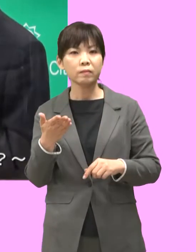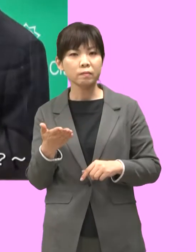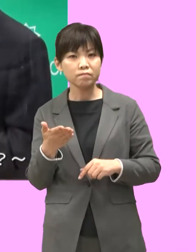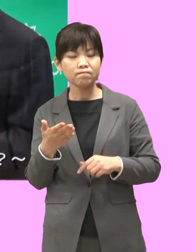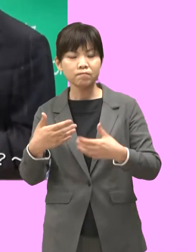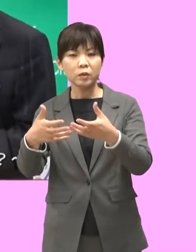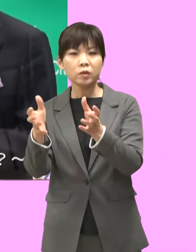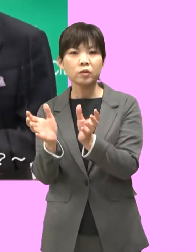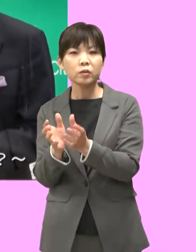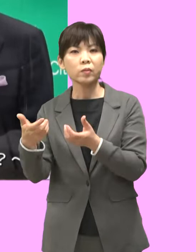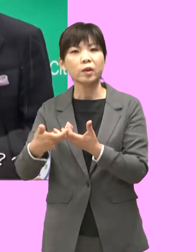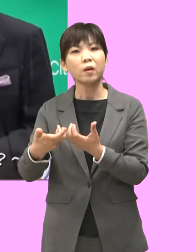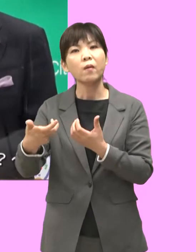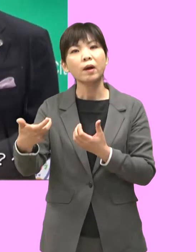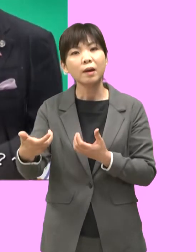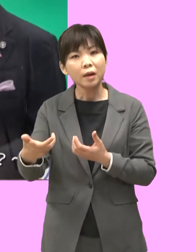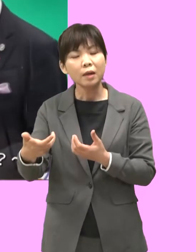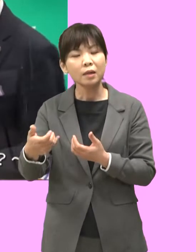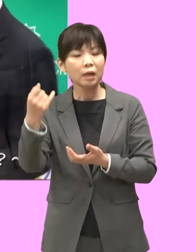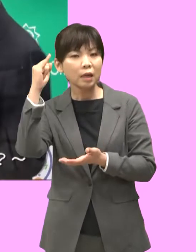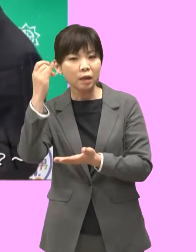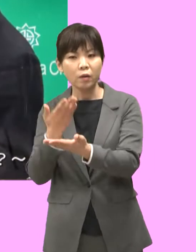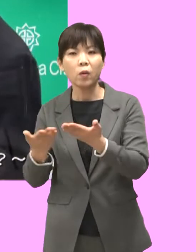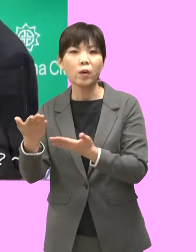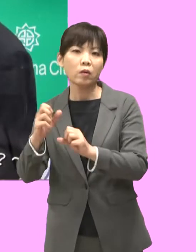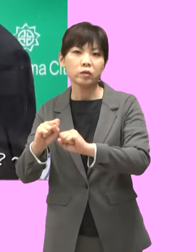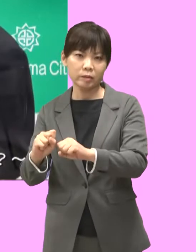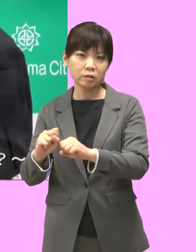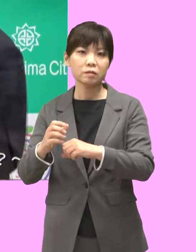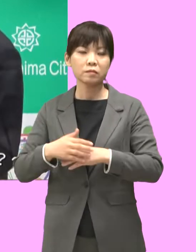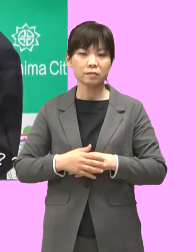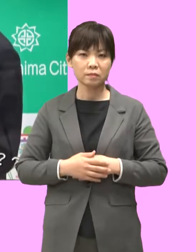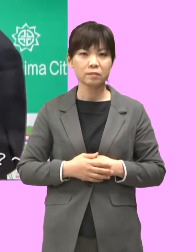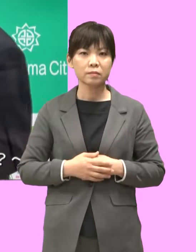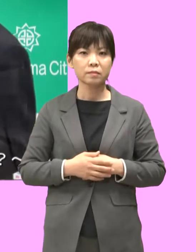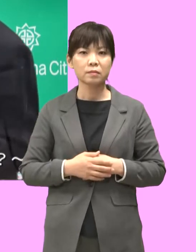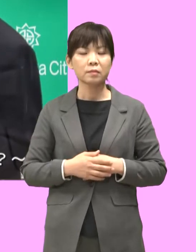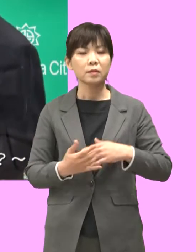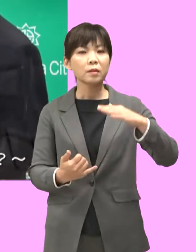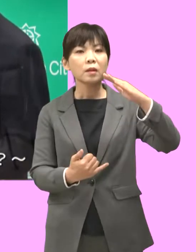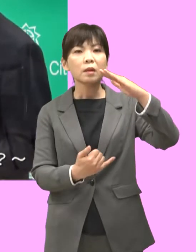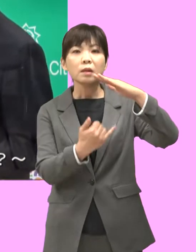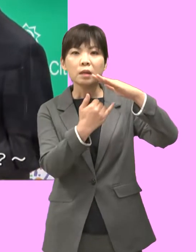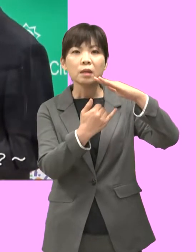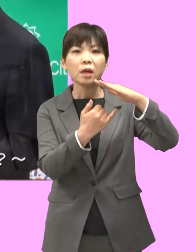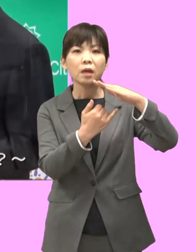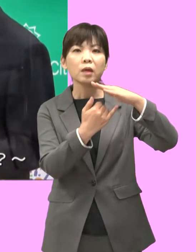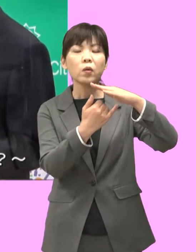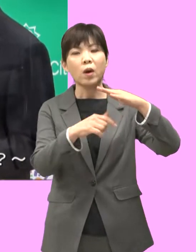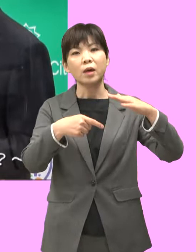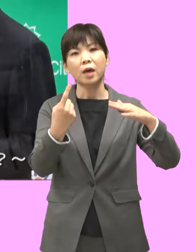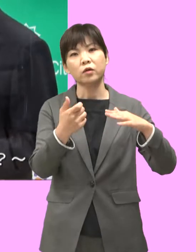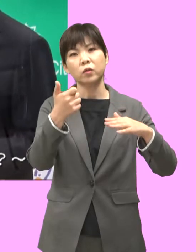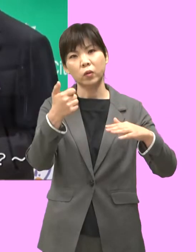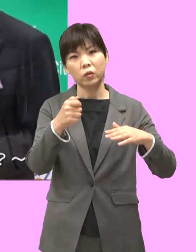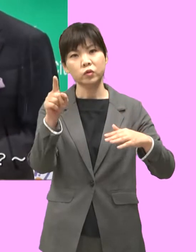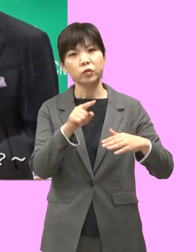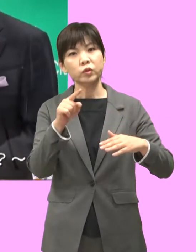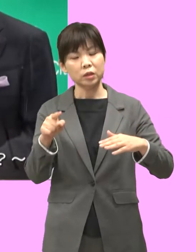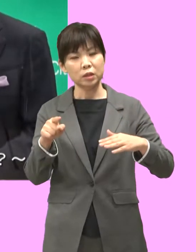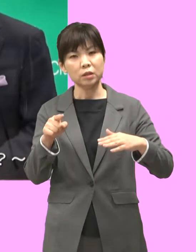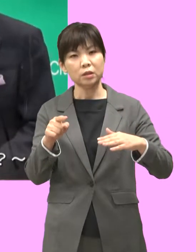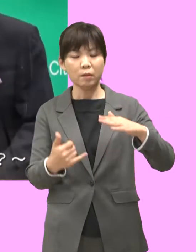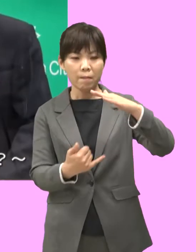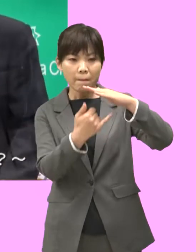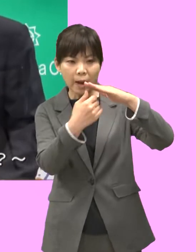ループに分かれて意見交換をしていただこうかというふうに考えております。定員は150名で、定員になり次第終了いたし